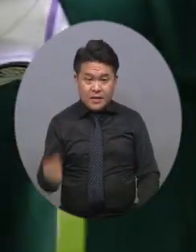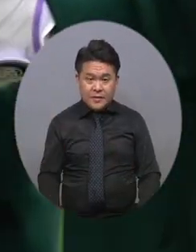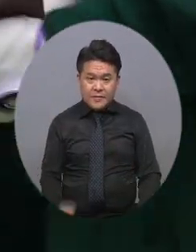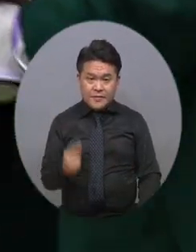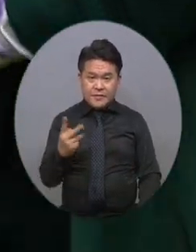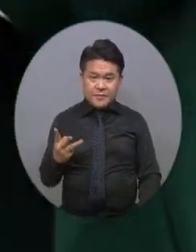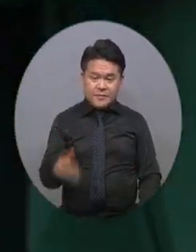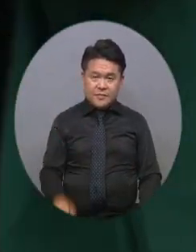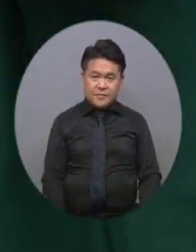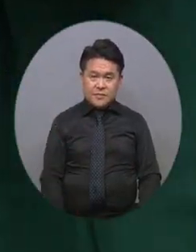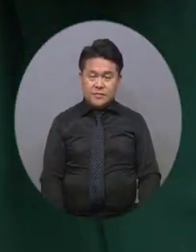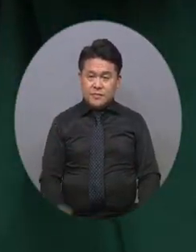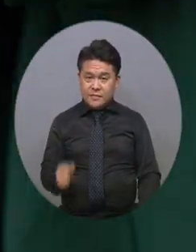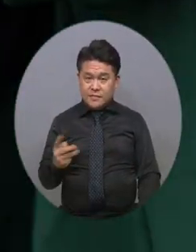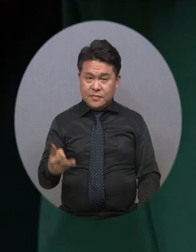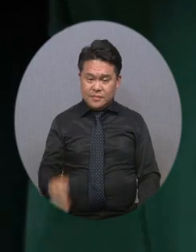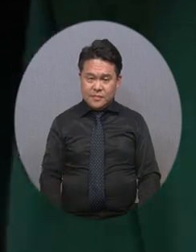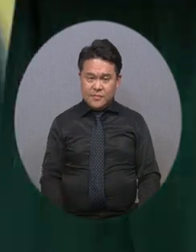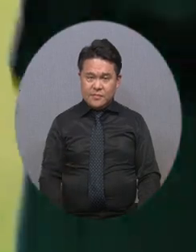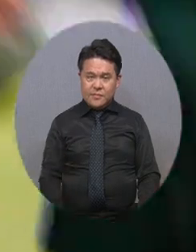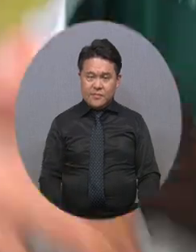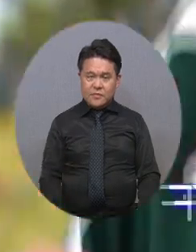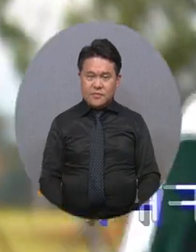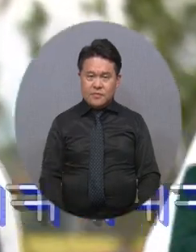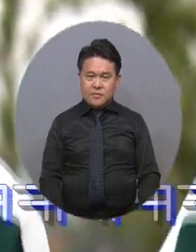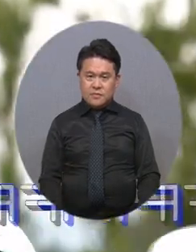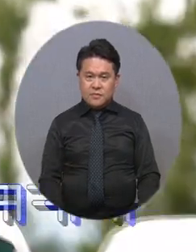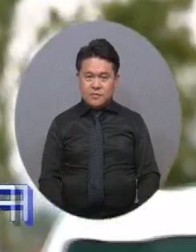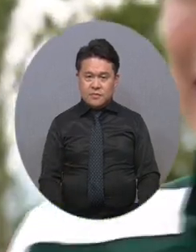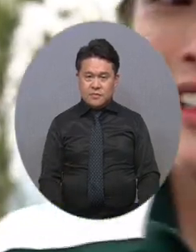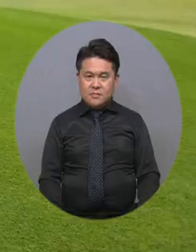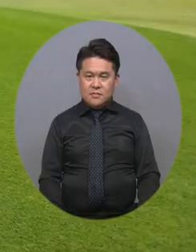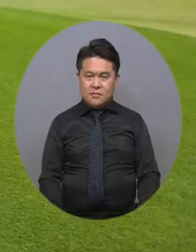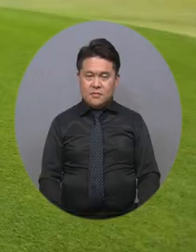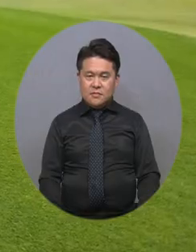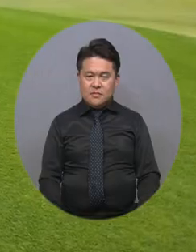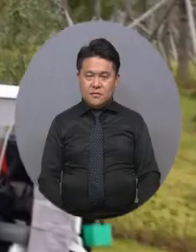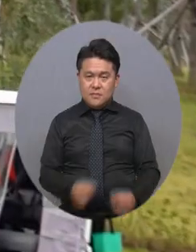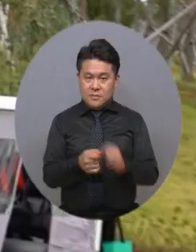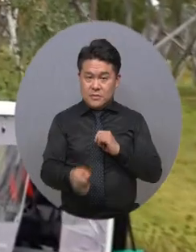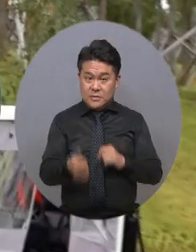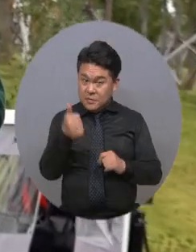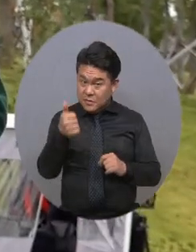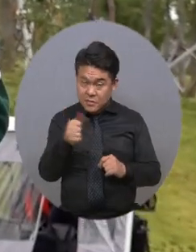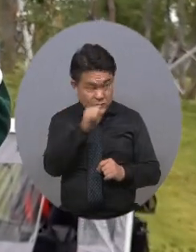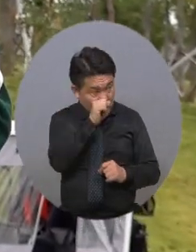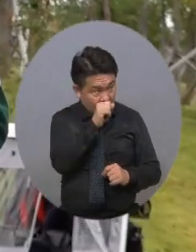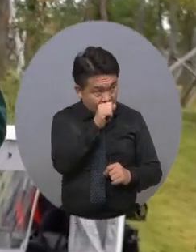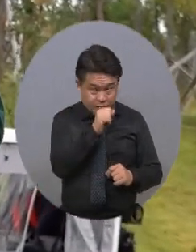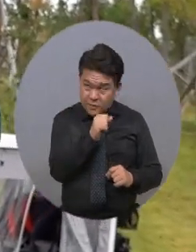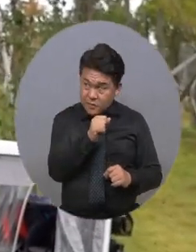셋 어떻게 하나 둘 셋 아 찢어진 게 좋은 거야.